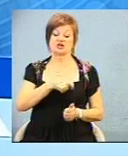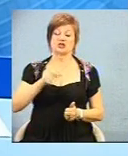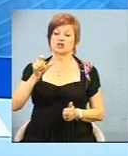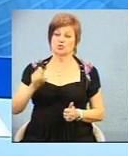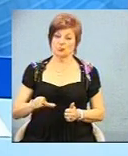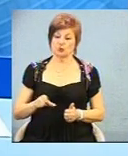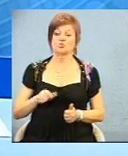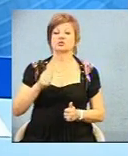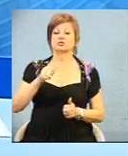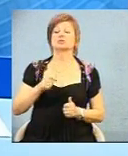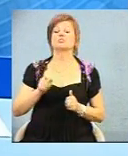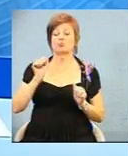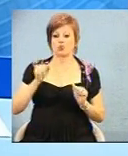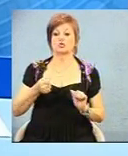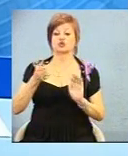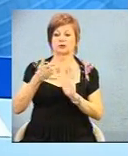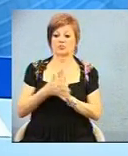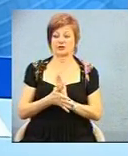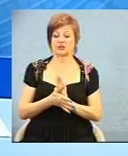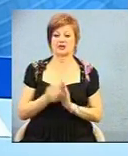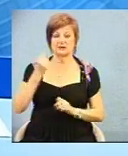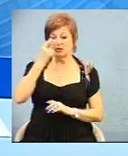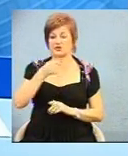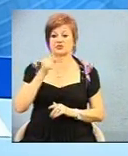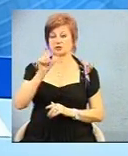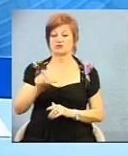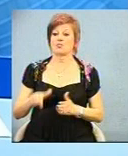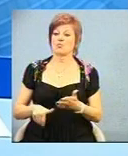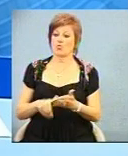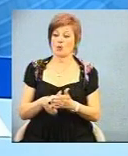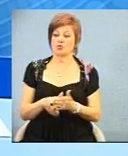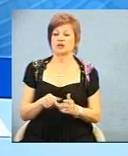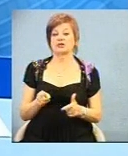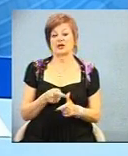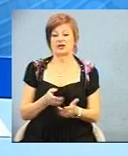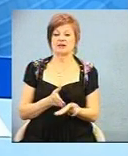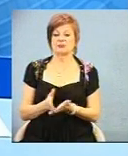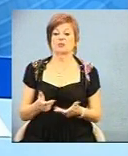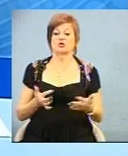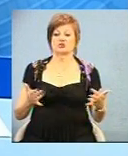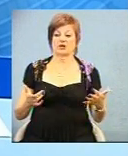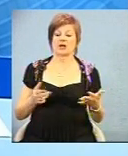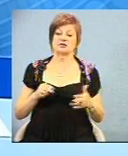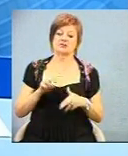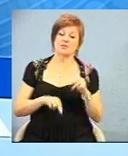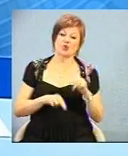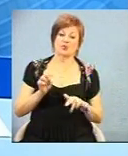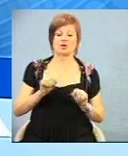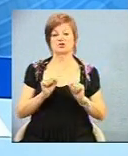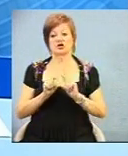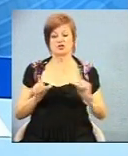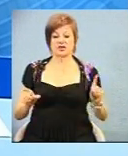міськради щомісяця може витратити на адресну допомогу містянам або ж спрямовувати на різноманітні проекти чи заклади